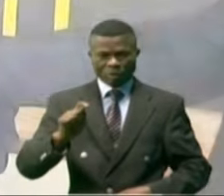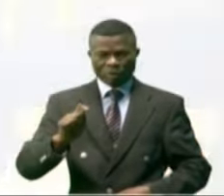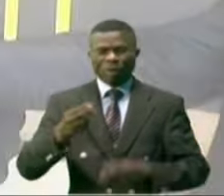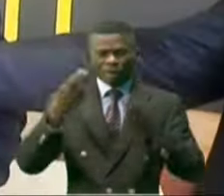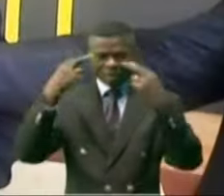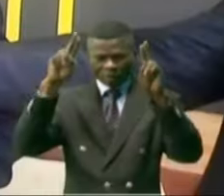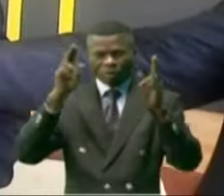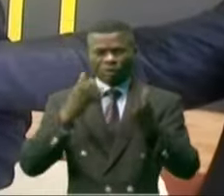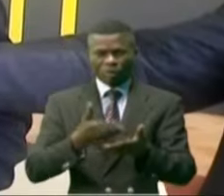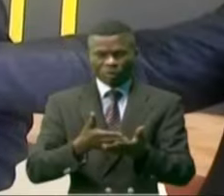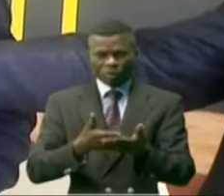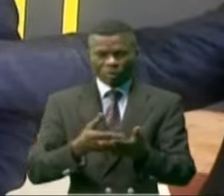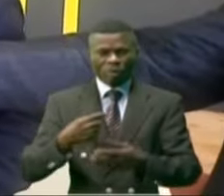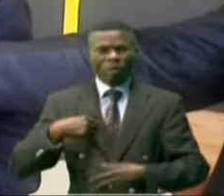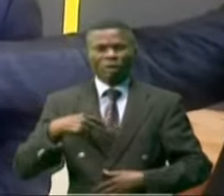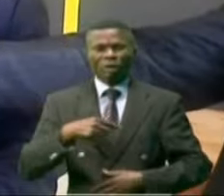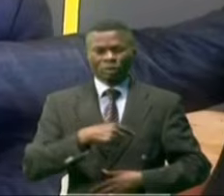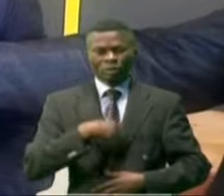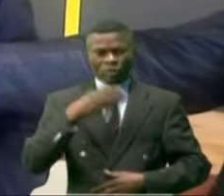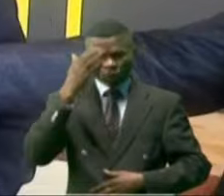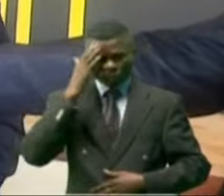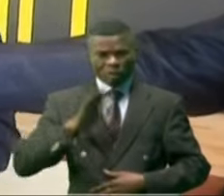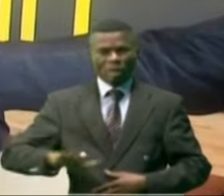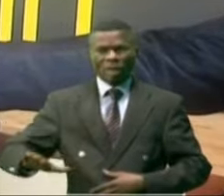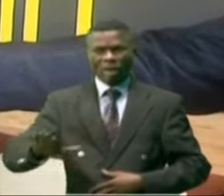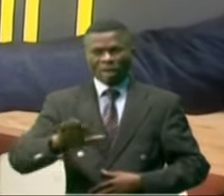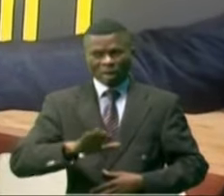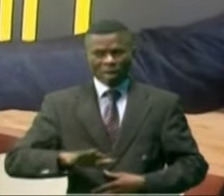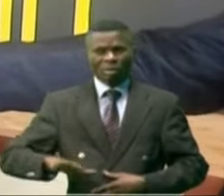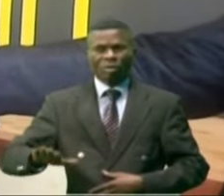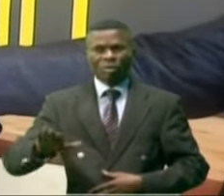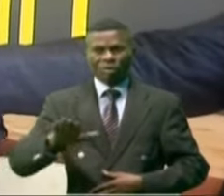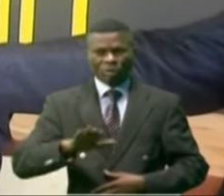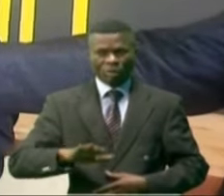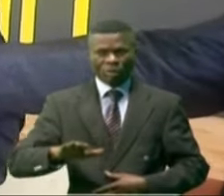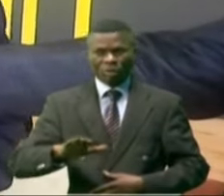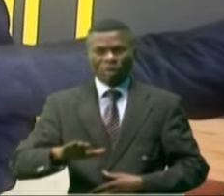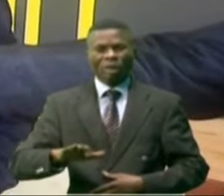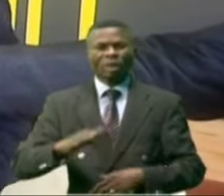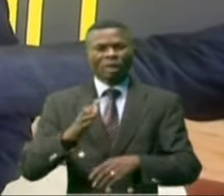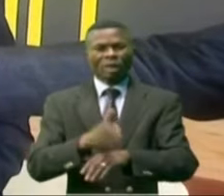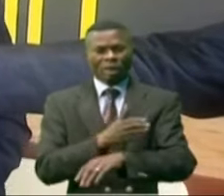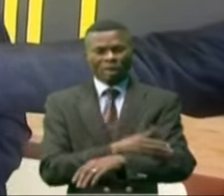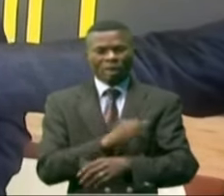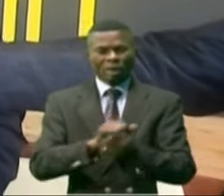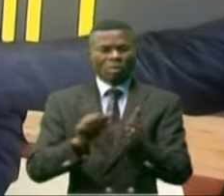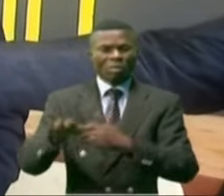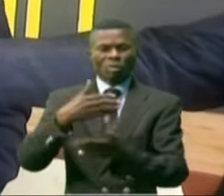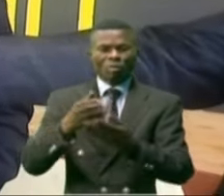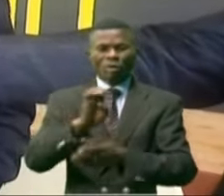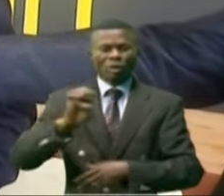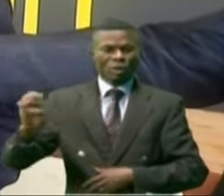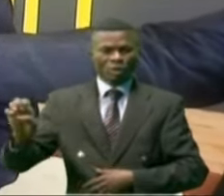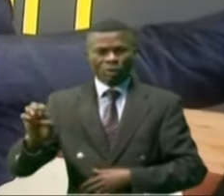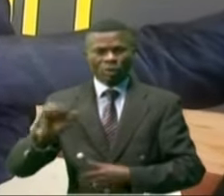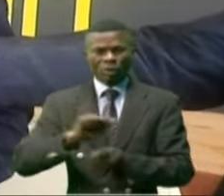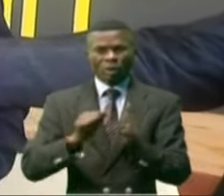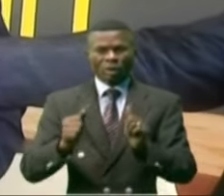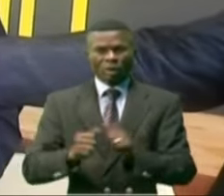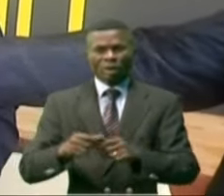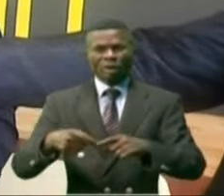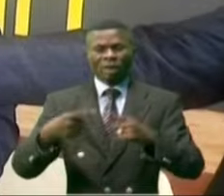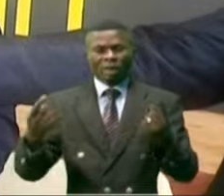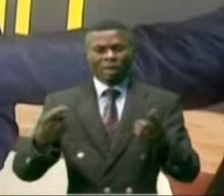payer. Nous savons que le pays traverse des moments très difficiles, des zones de turbulence, à cause de ces ennemis de la